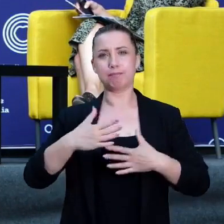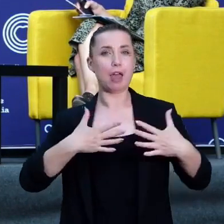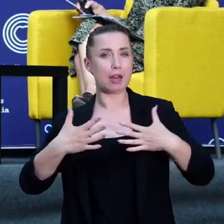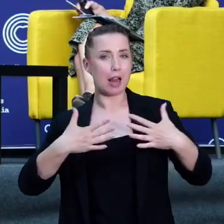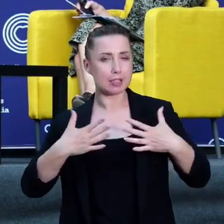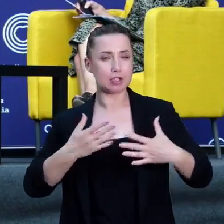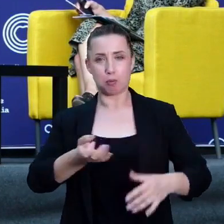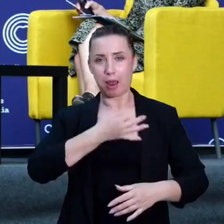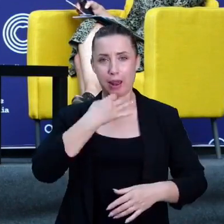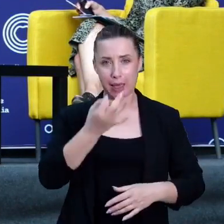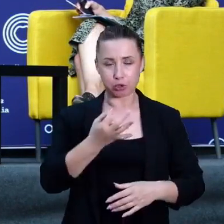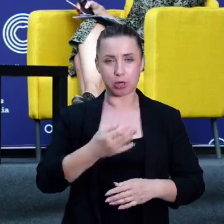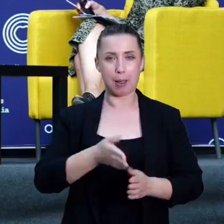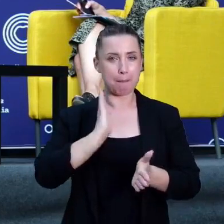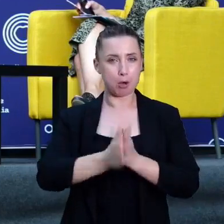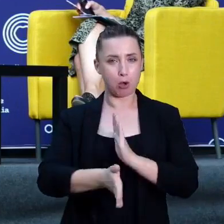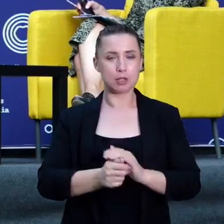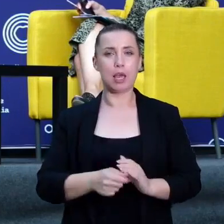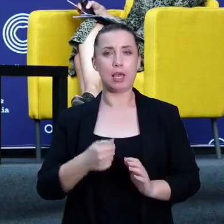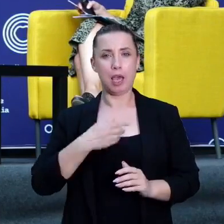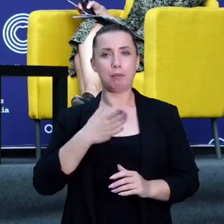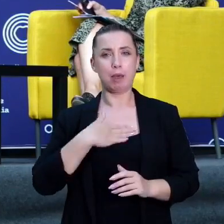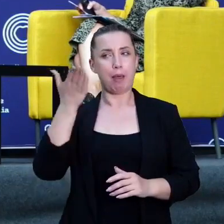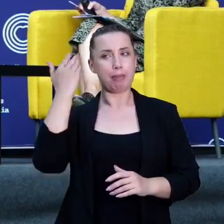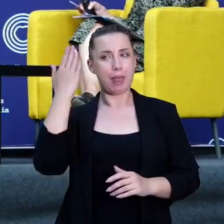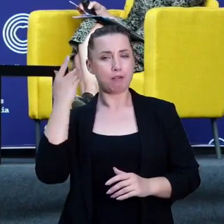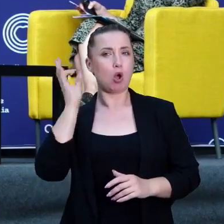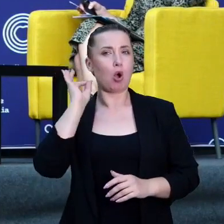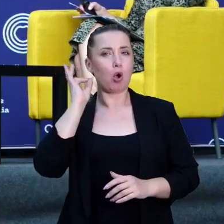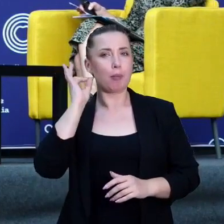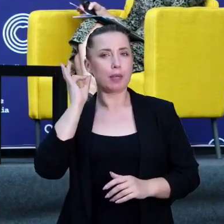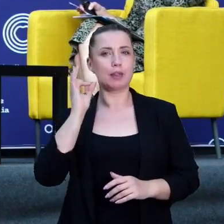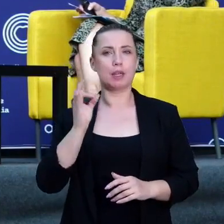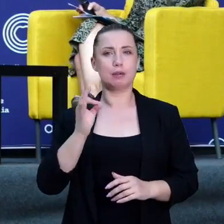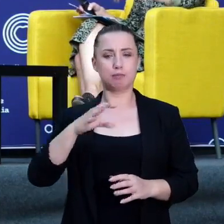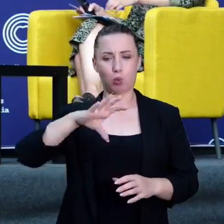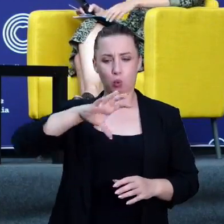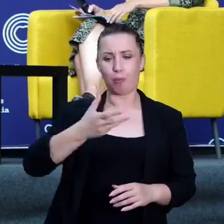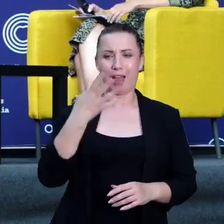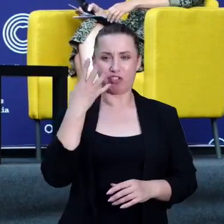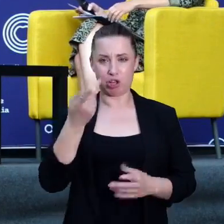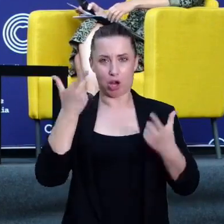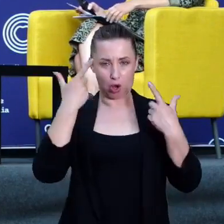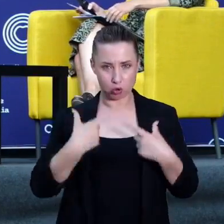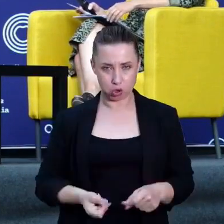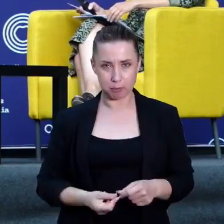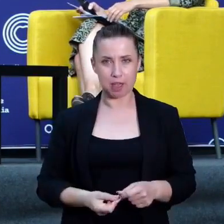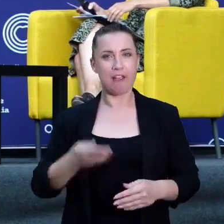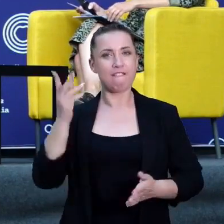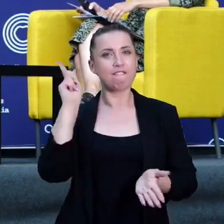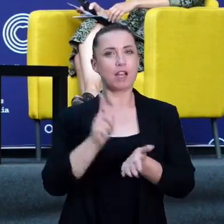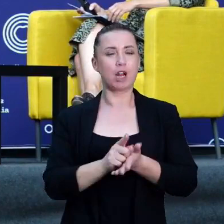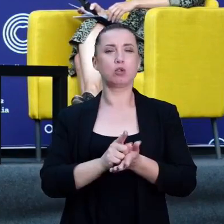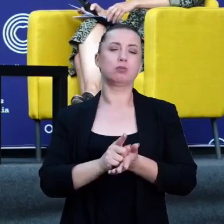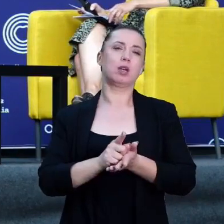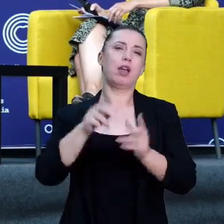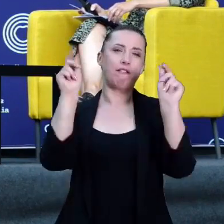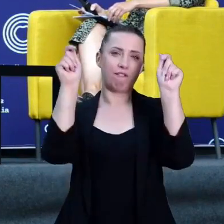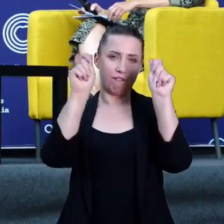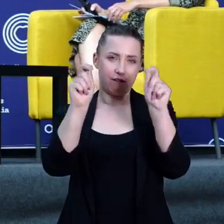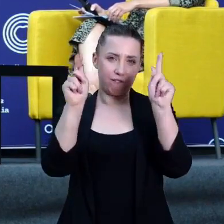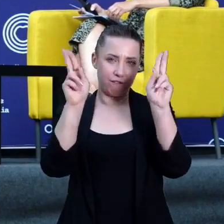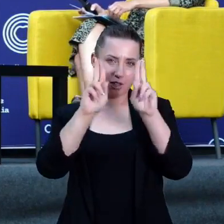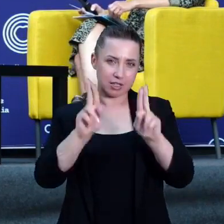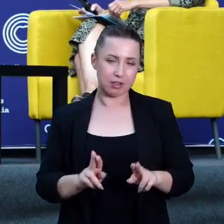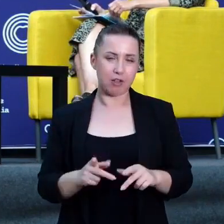klarowniejsze, prostsze. Miałam kiedyś zespół złożony z 4 kobiet. Wygrałyśmy 2 festiwale. Festiwal Piosenki Studenckiej, Festiwal Piosenki